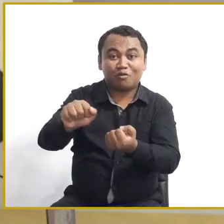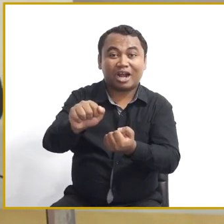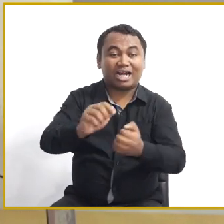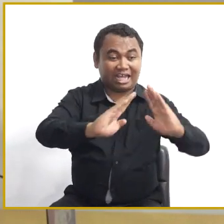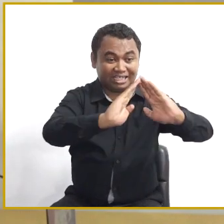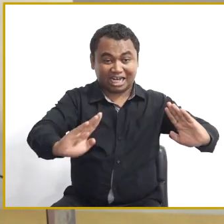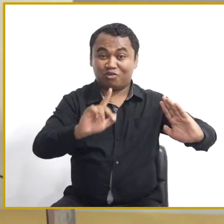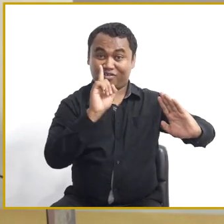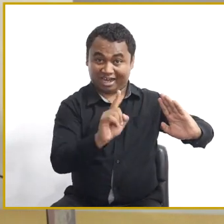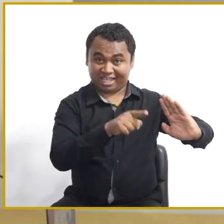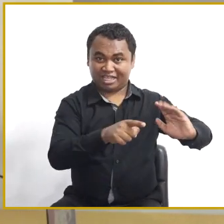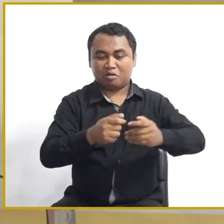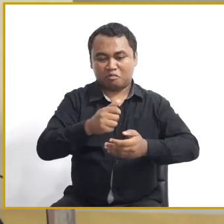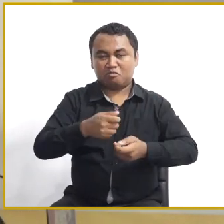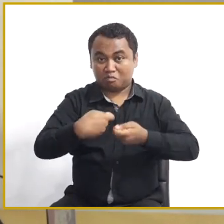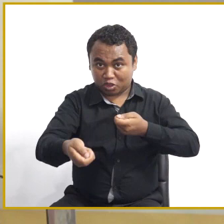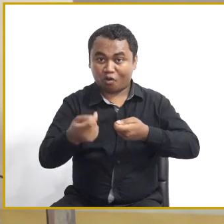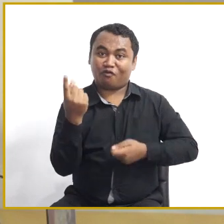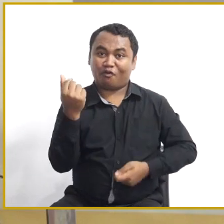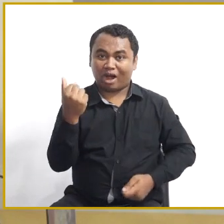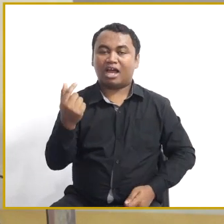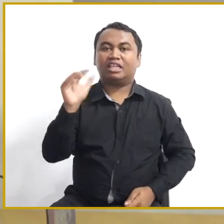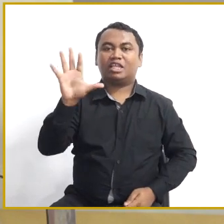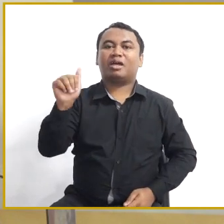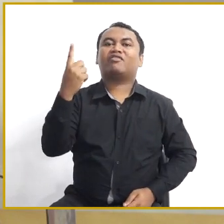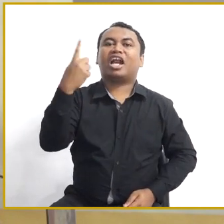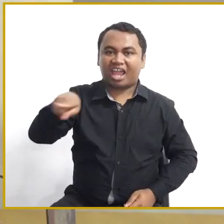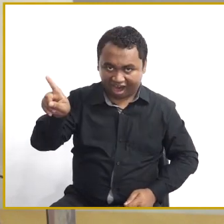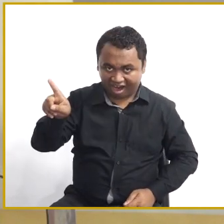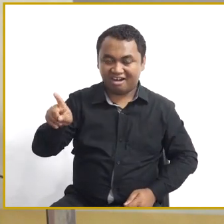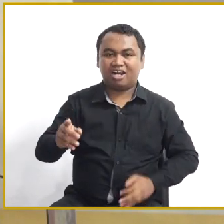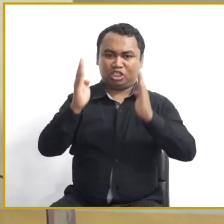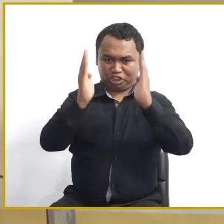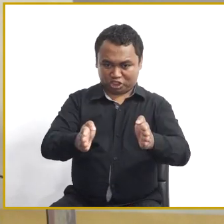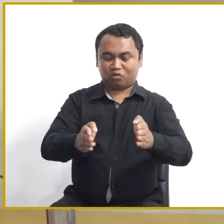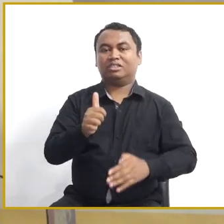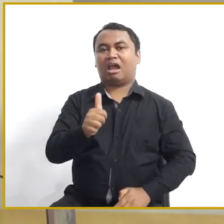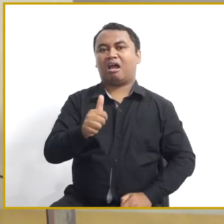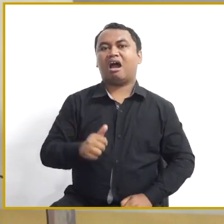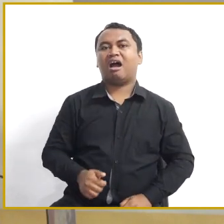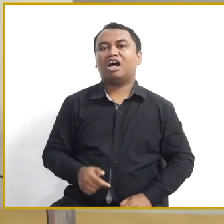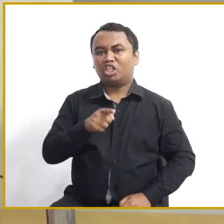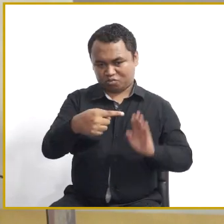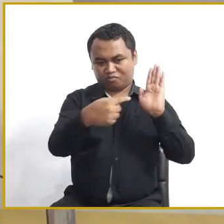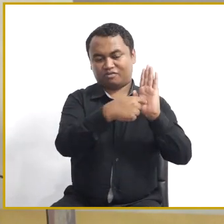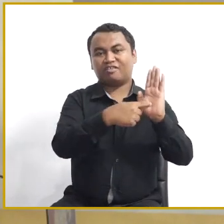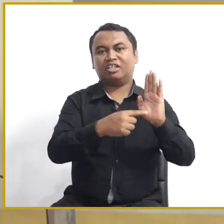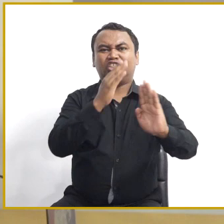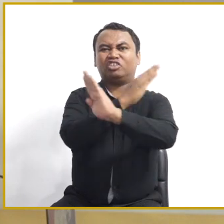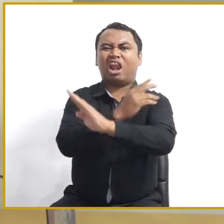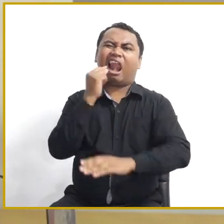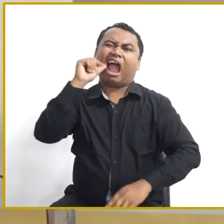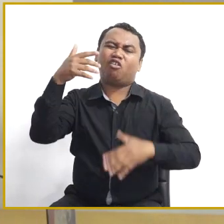de ny jirama de mahatokana ho an'ny entreprise zay mila courant